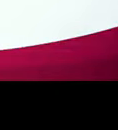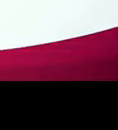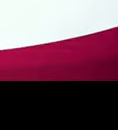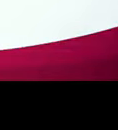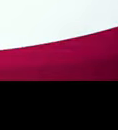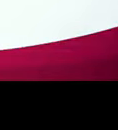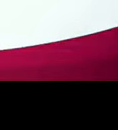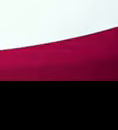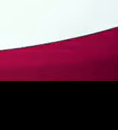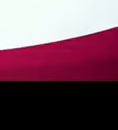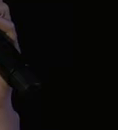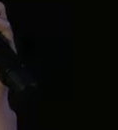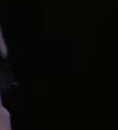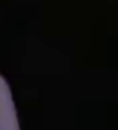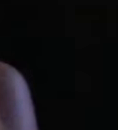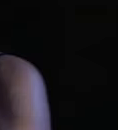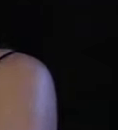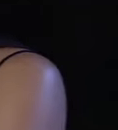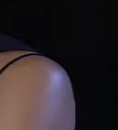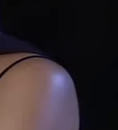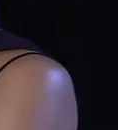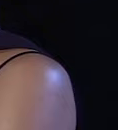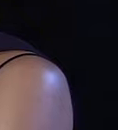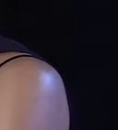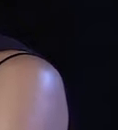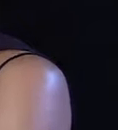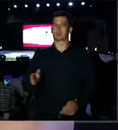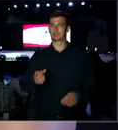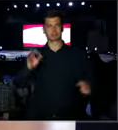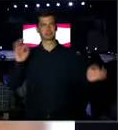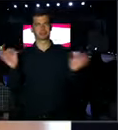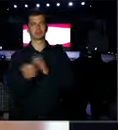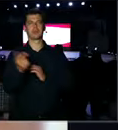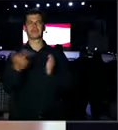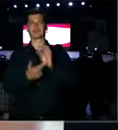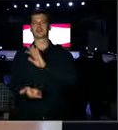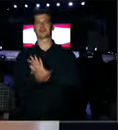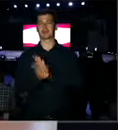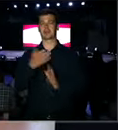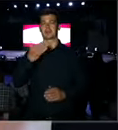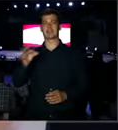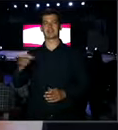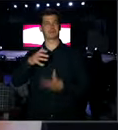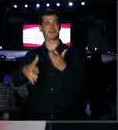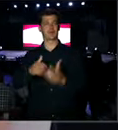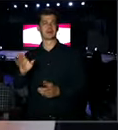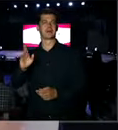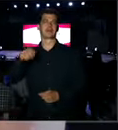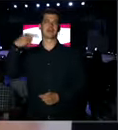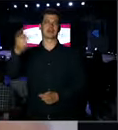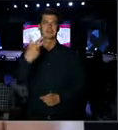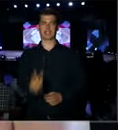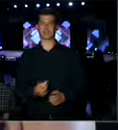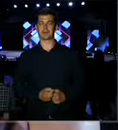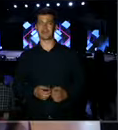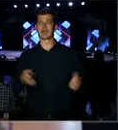Drodzy Państwo, będzie się działo. Miss Świata na wózku 2017 już w przyszłej jesieni, a